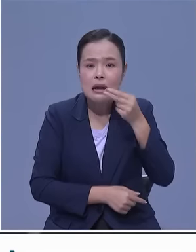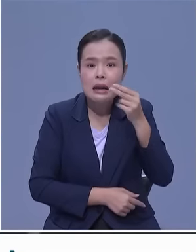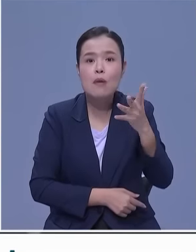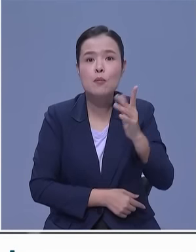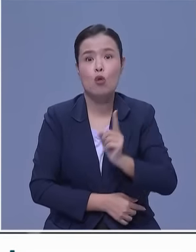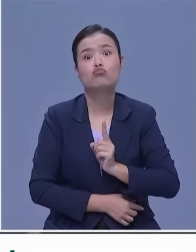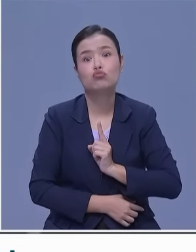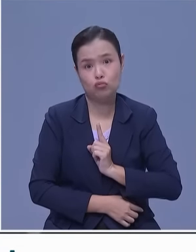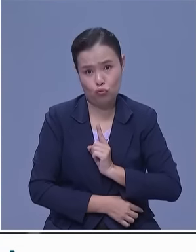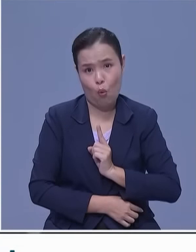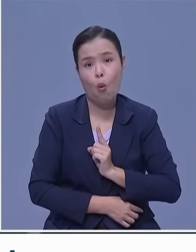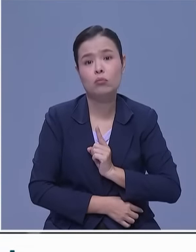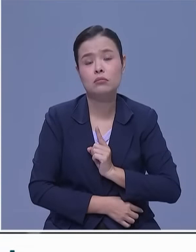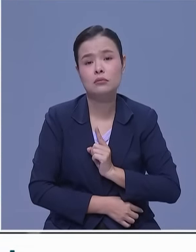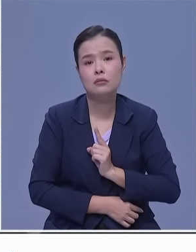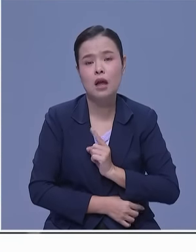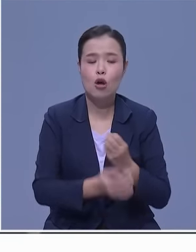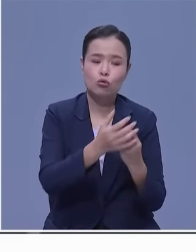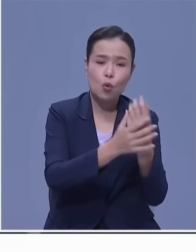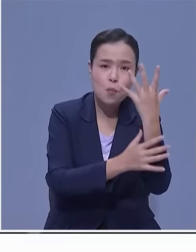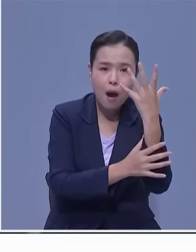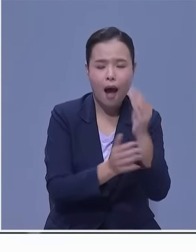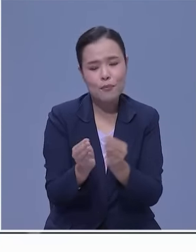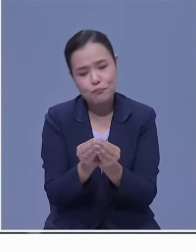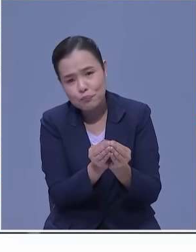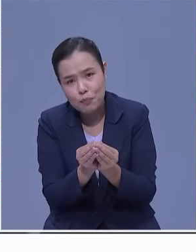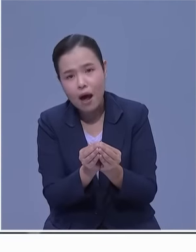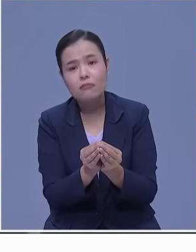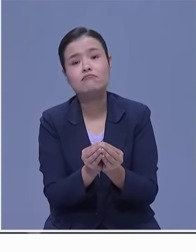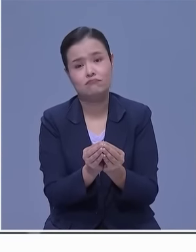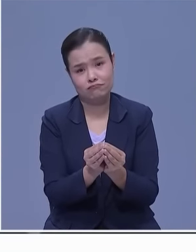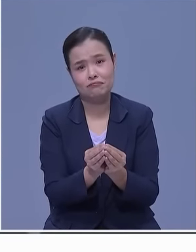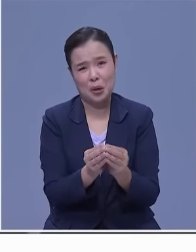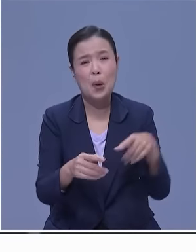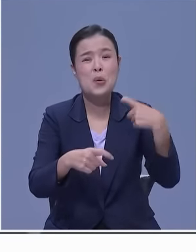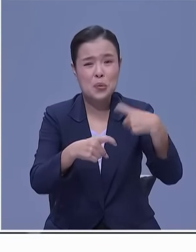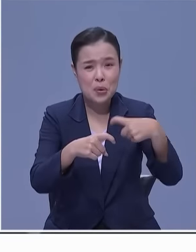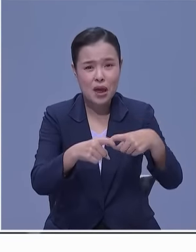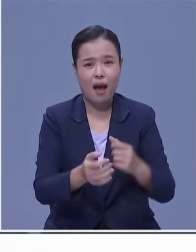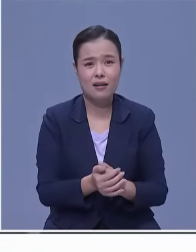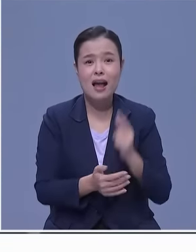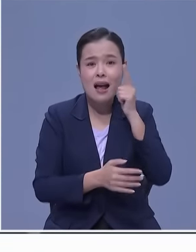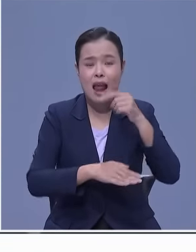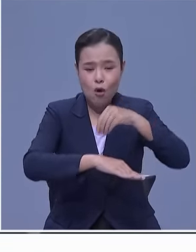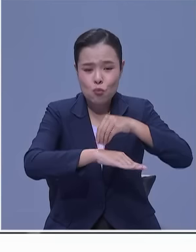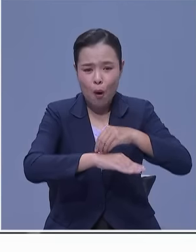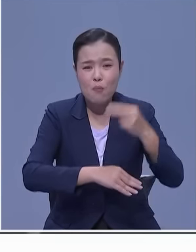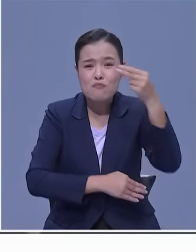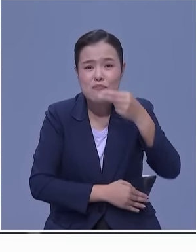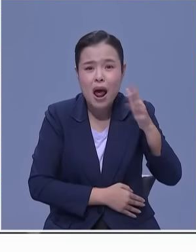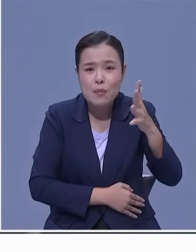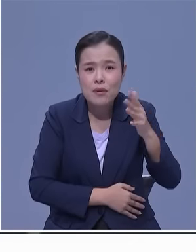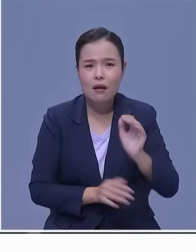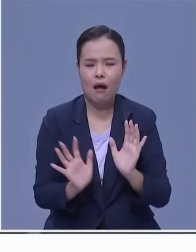เป็นโสดลุงป้อมอาจจะต้องกลับไปปลูกต้นไม้ไปทํากับข้าวไป โอ้โหนี่ยากเลยนะลุงป้อมไม่มีหลานแล้วจะให้วาง